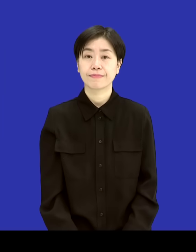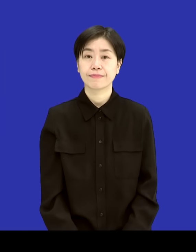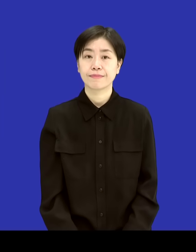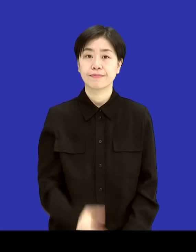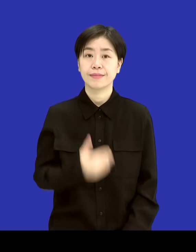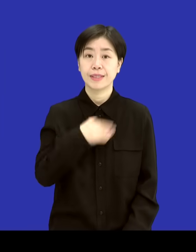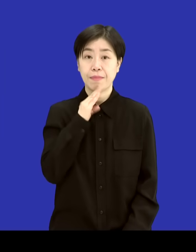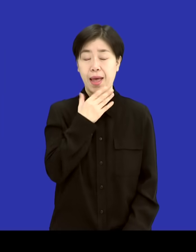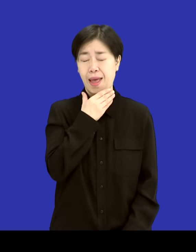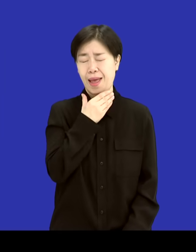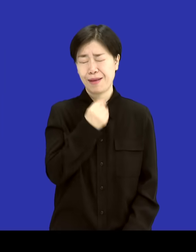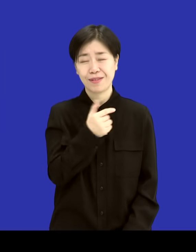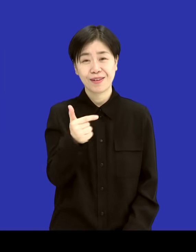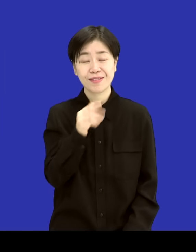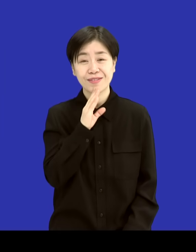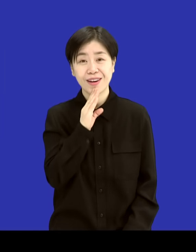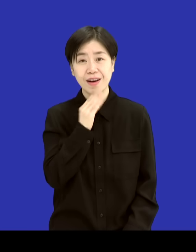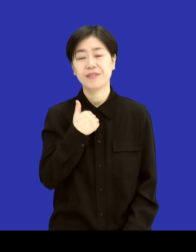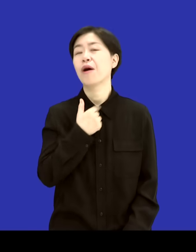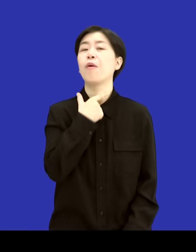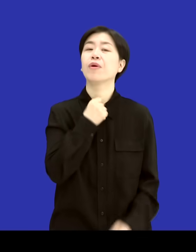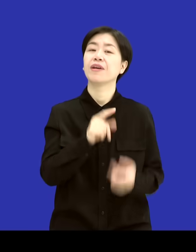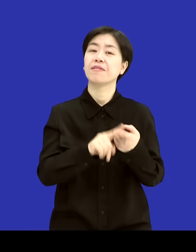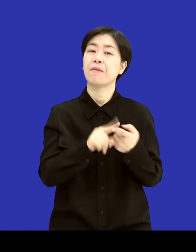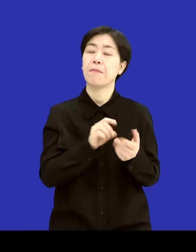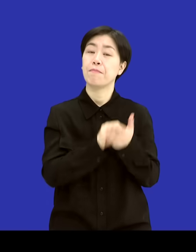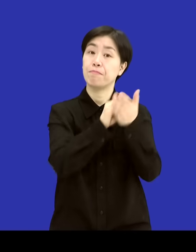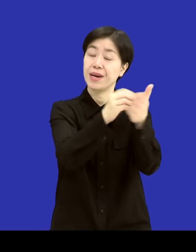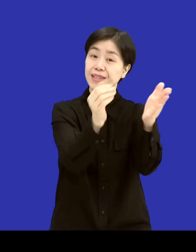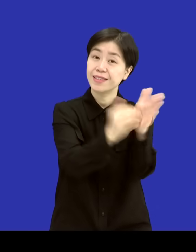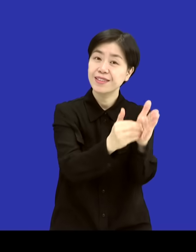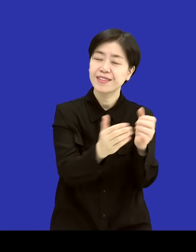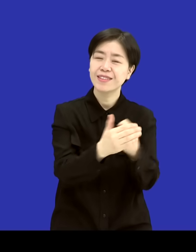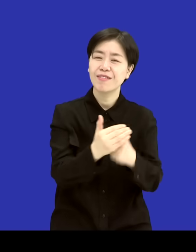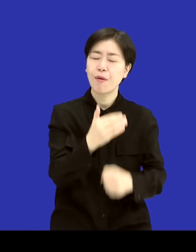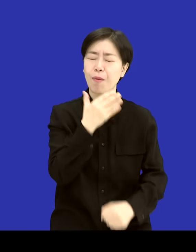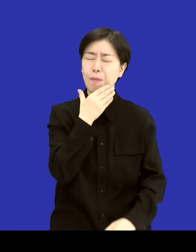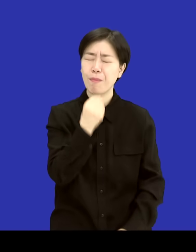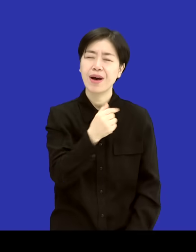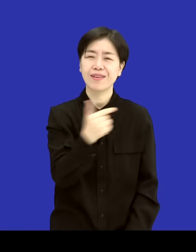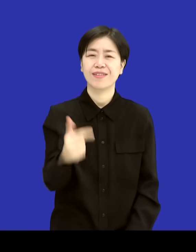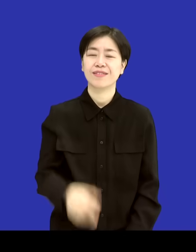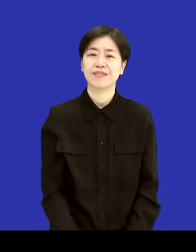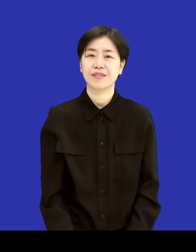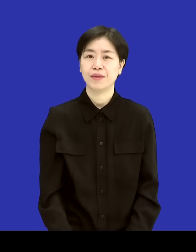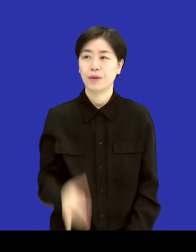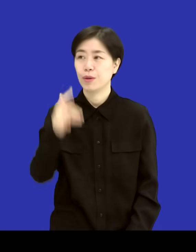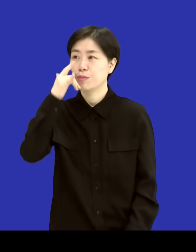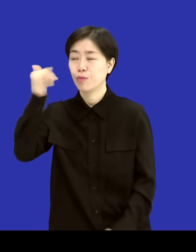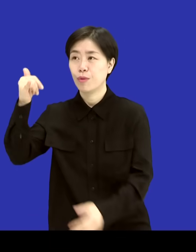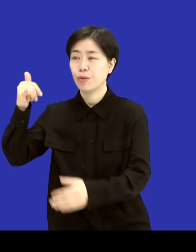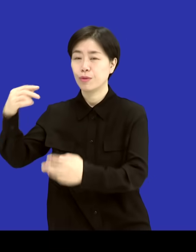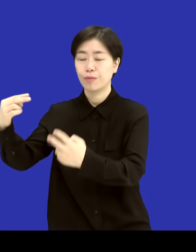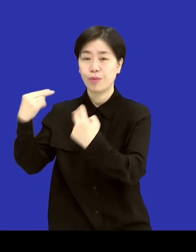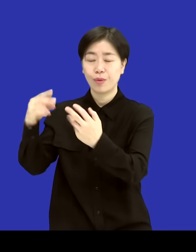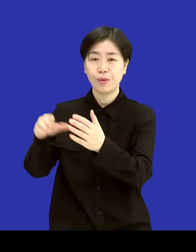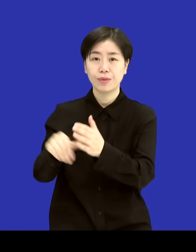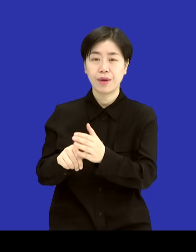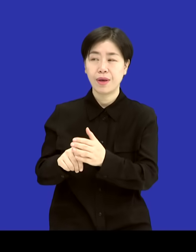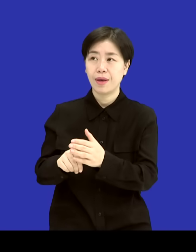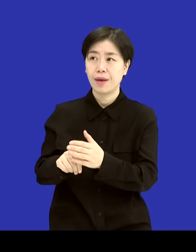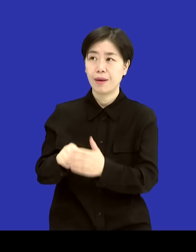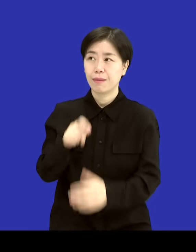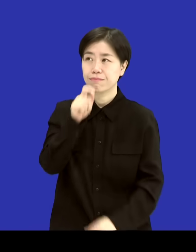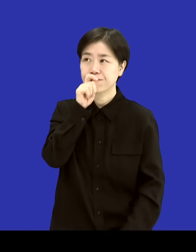너무 행복했죠. 제가 네. 원하는 거를 이제 그랬죠. 하게 되니까. 그러니까 어머니 아버지도 이제 어머니 아버지도 할 말이 없으신 할 거예요. 말이 없고. 어.